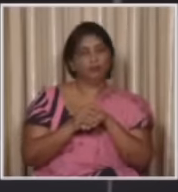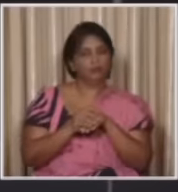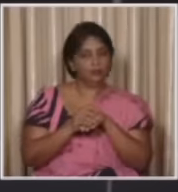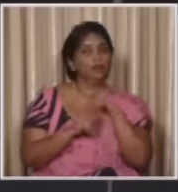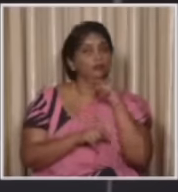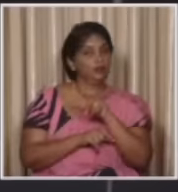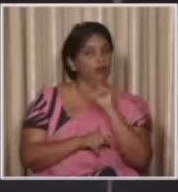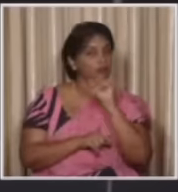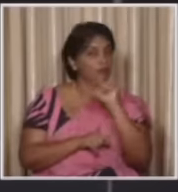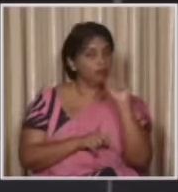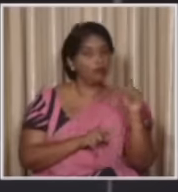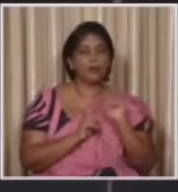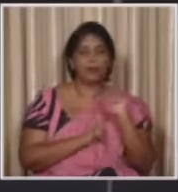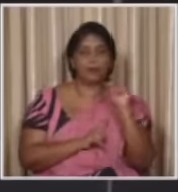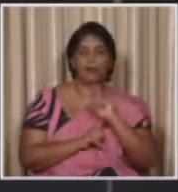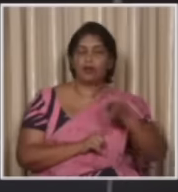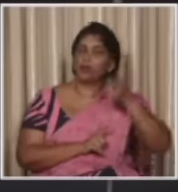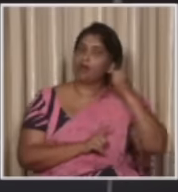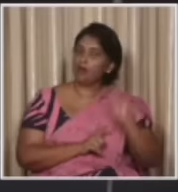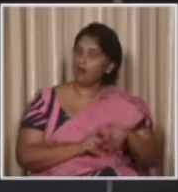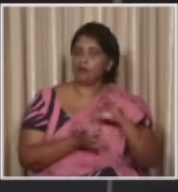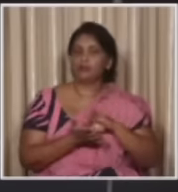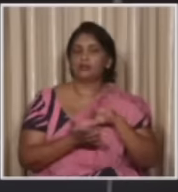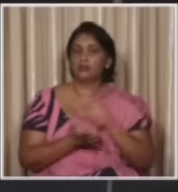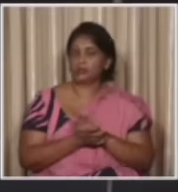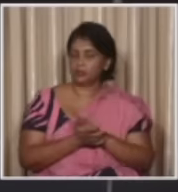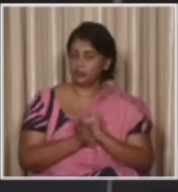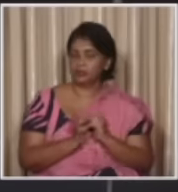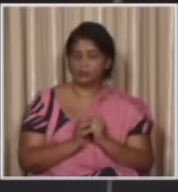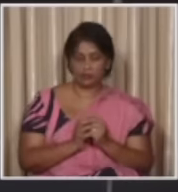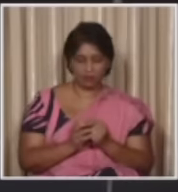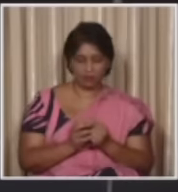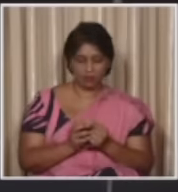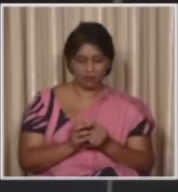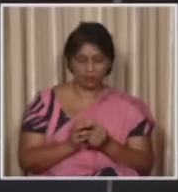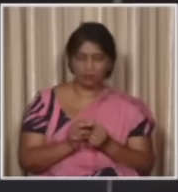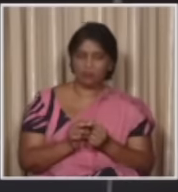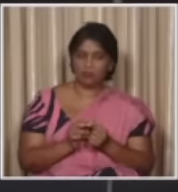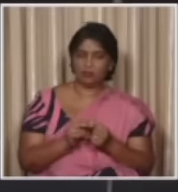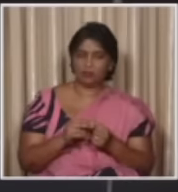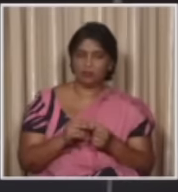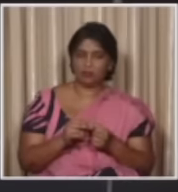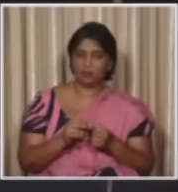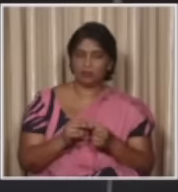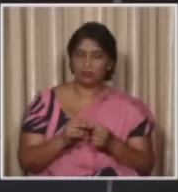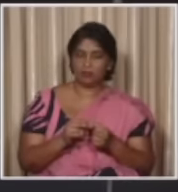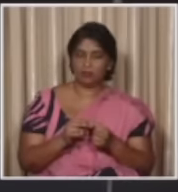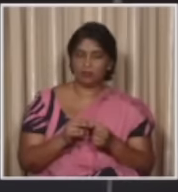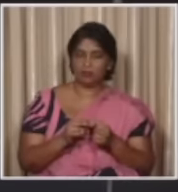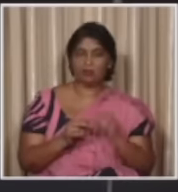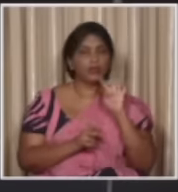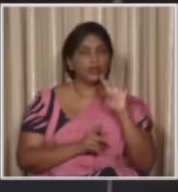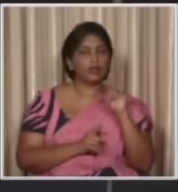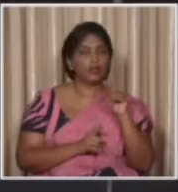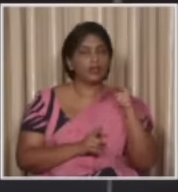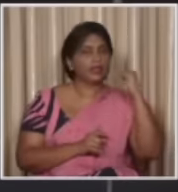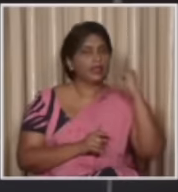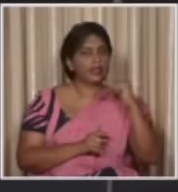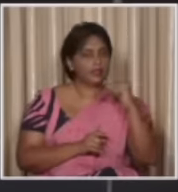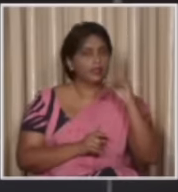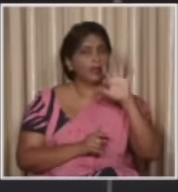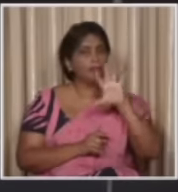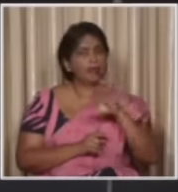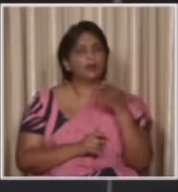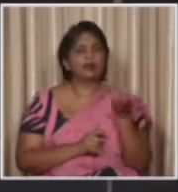ඔවුන් නම් කර ලැබීම පාර්ලිමේන්තුවෙන් අනුමත කර ලැබිය යුත්තේ Hatlis sekai iyan ke iyan ne